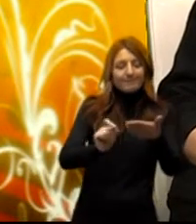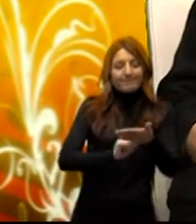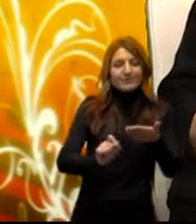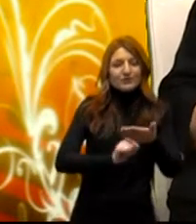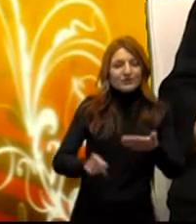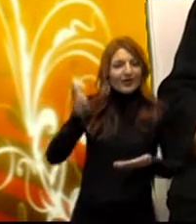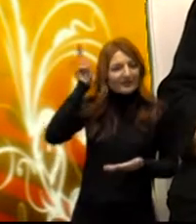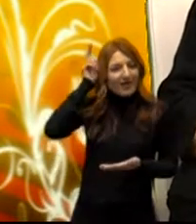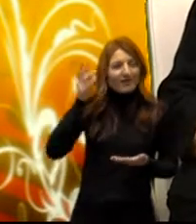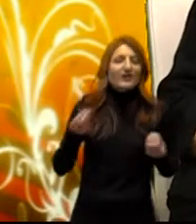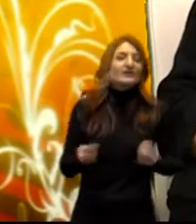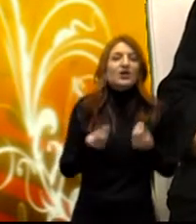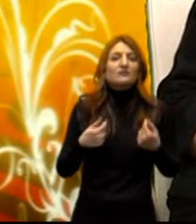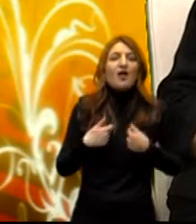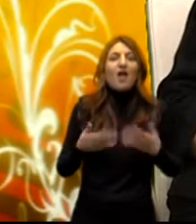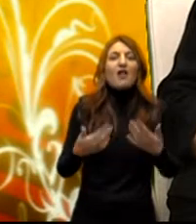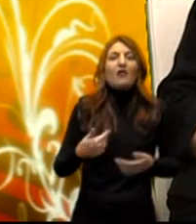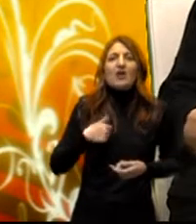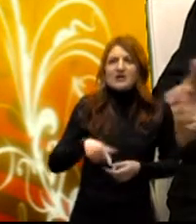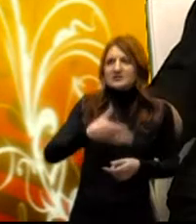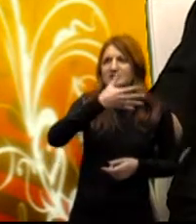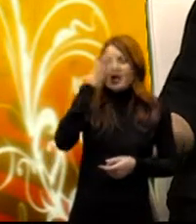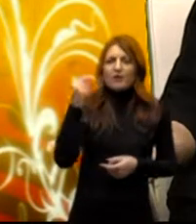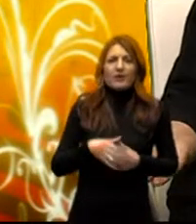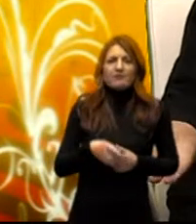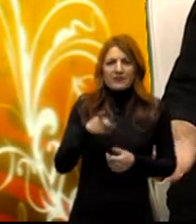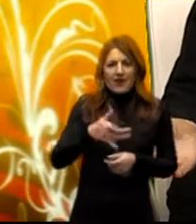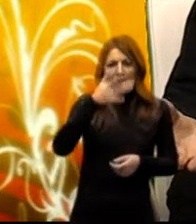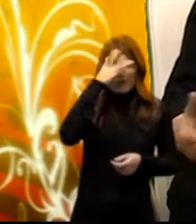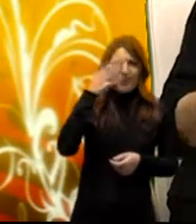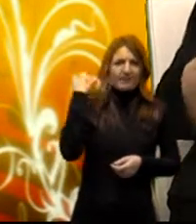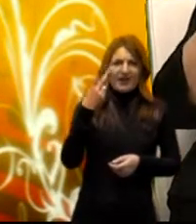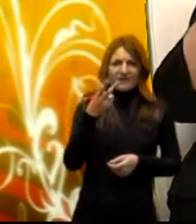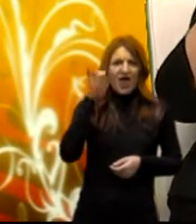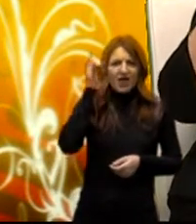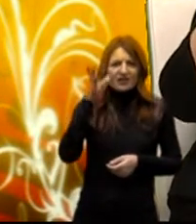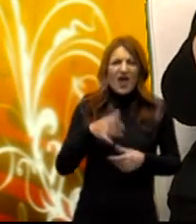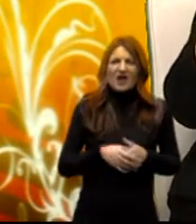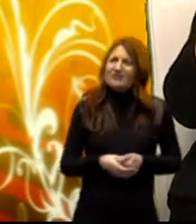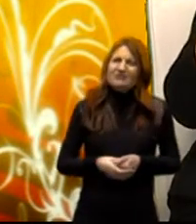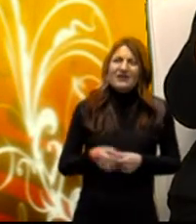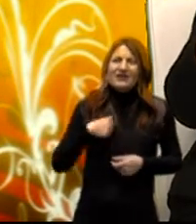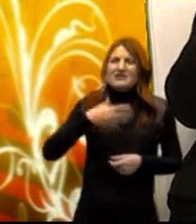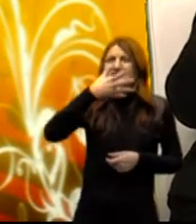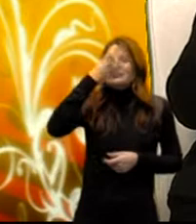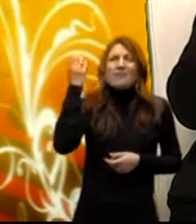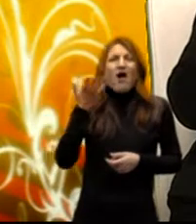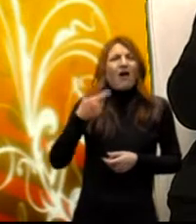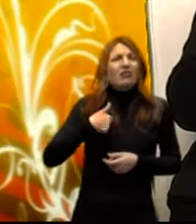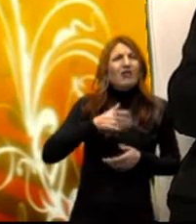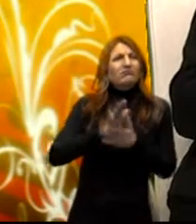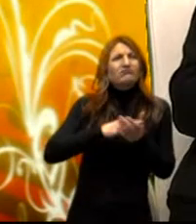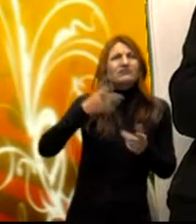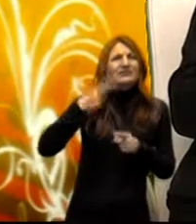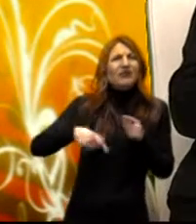zato što mi jako lako zaboravimo. Recimo, boli te glava prije dva dana, on si razmišljaš je koliko me boljela, kako me